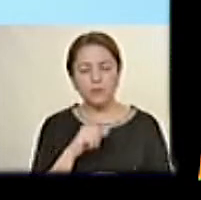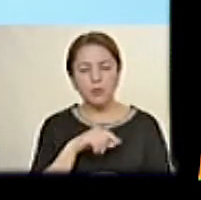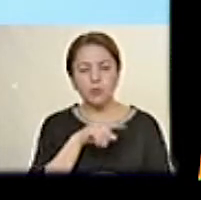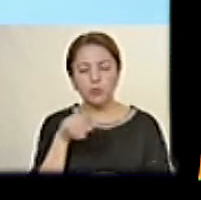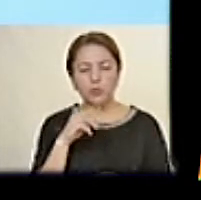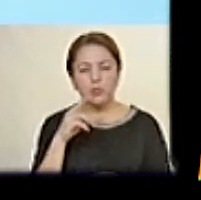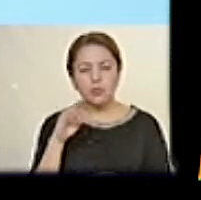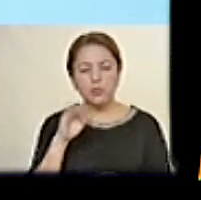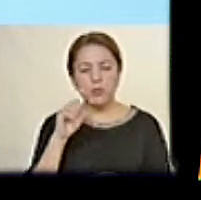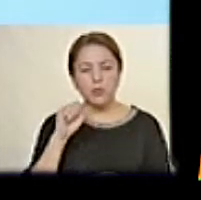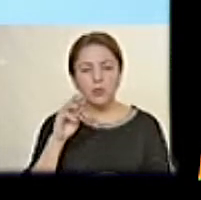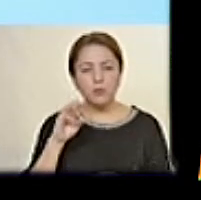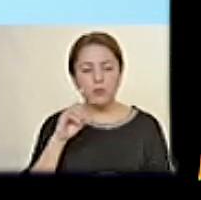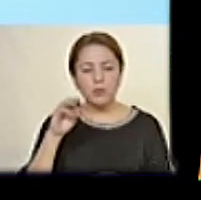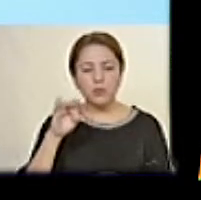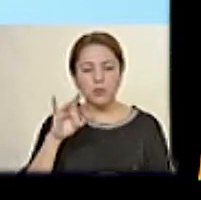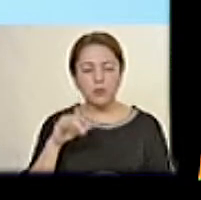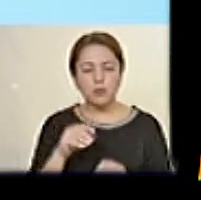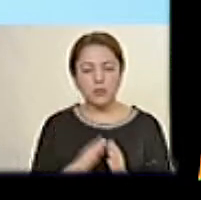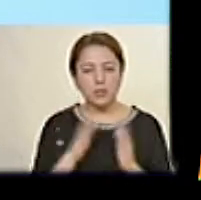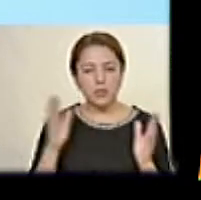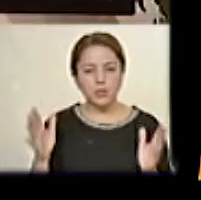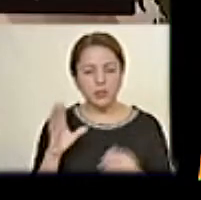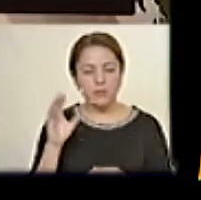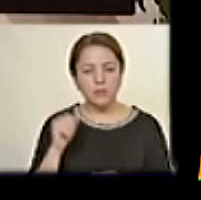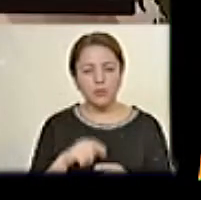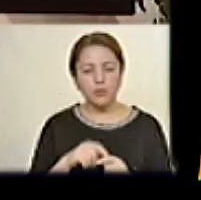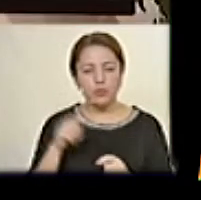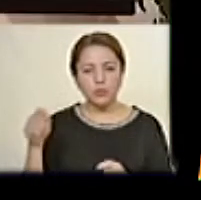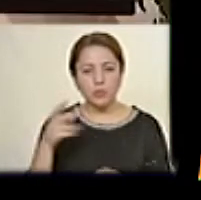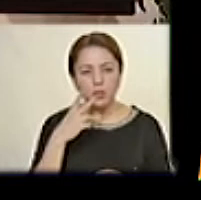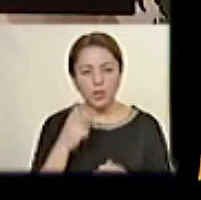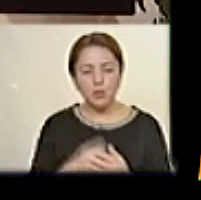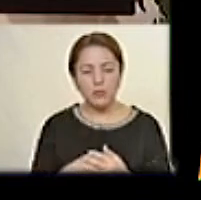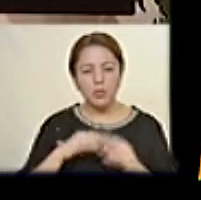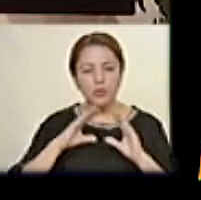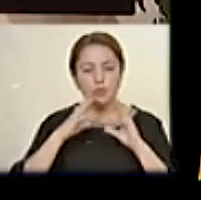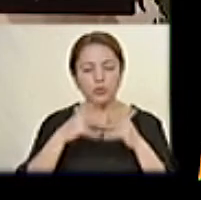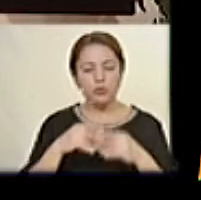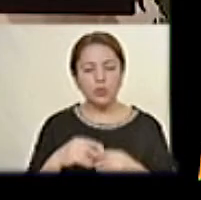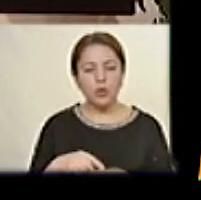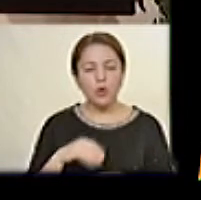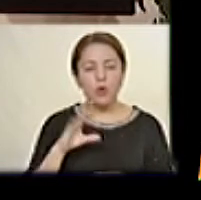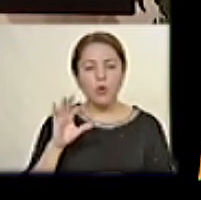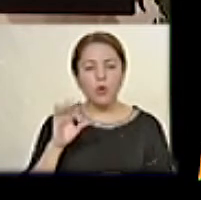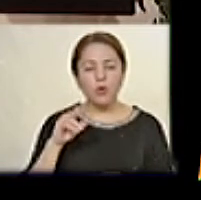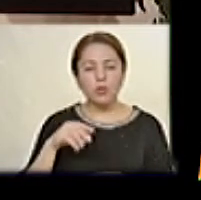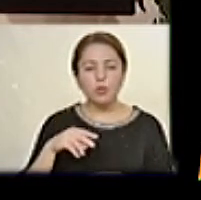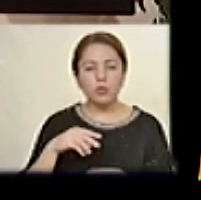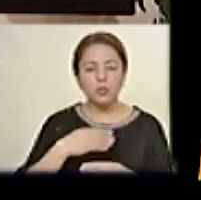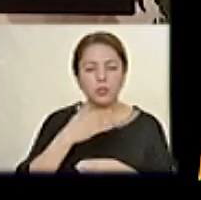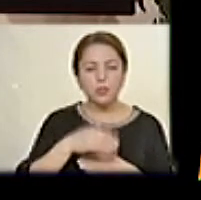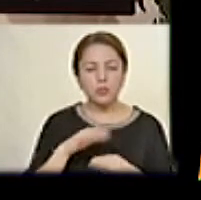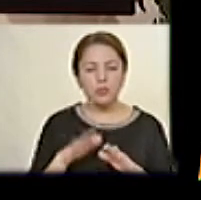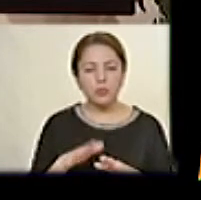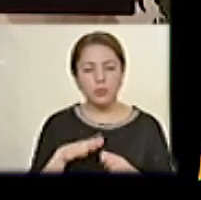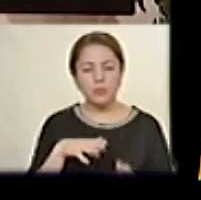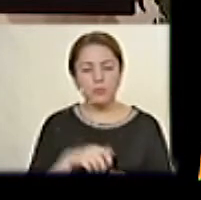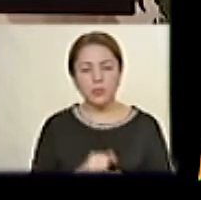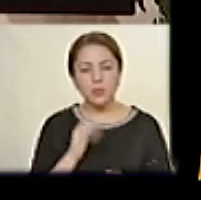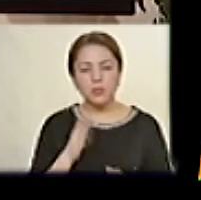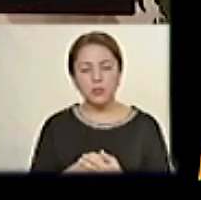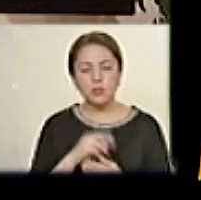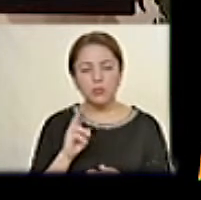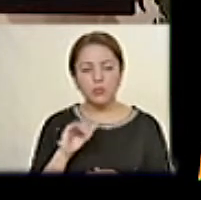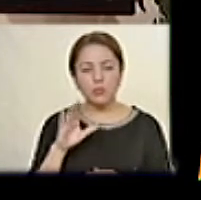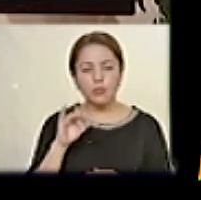diametrini kattaligi hamda uzunligi jihatdan jahondagi oldingi o'rinlardan birini egallaydi. Quvur transportining, demak,